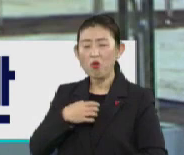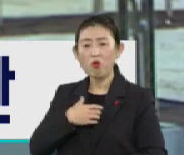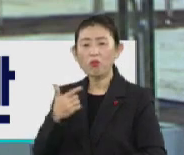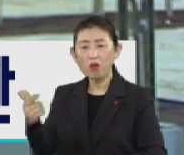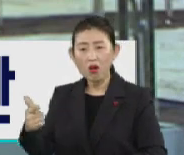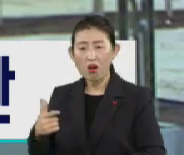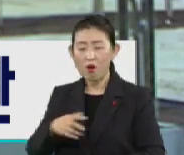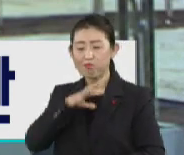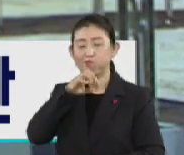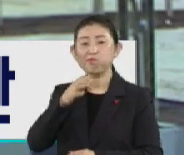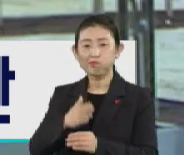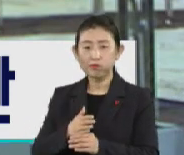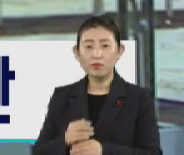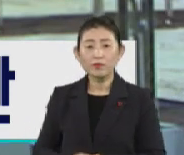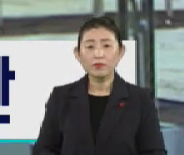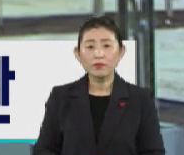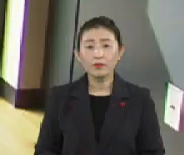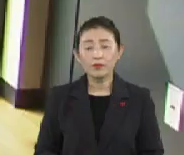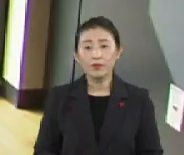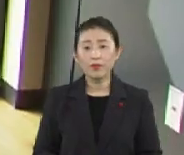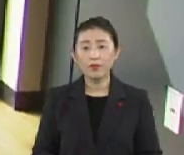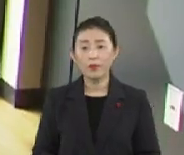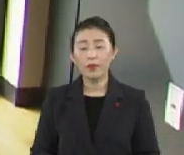있습니다. 김철진 기자입니다.